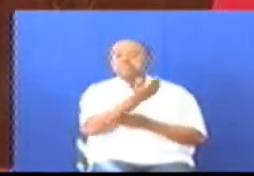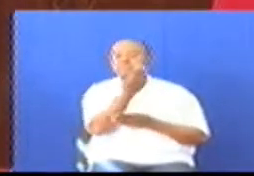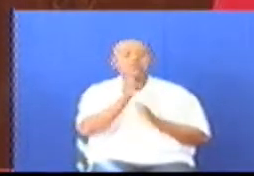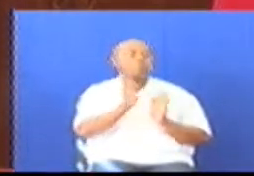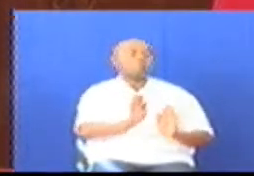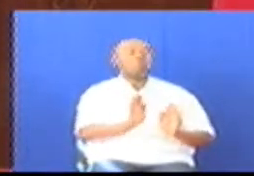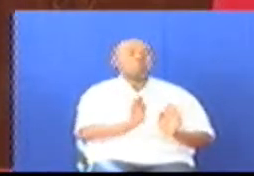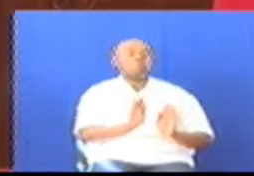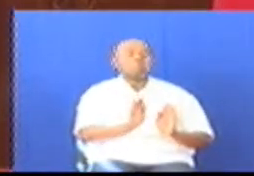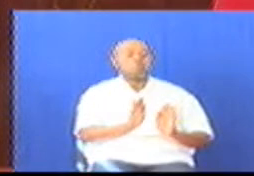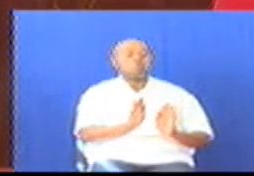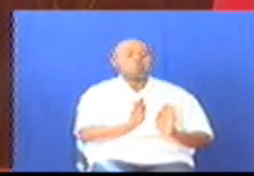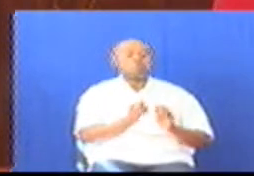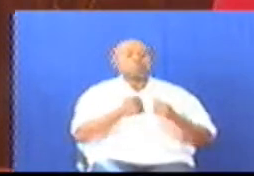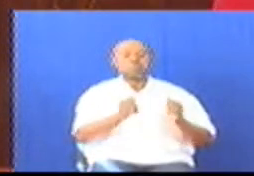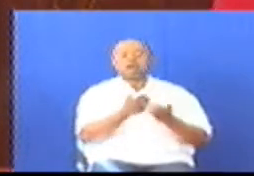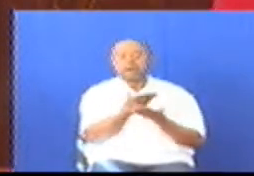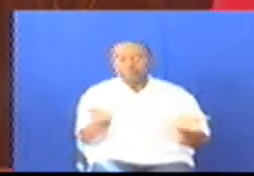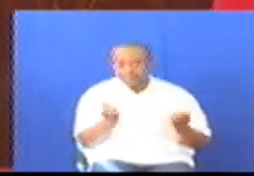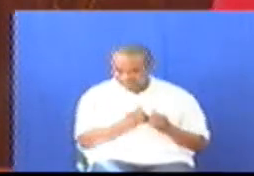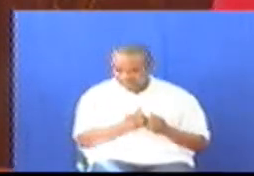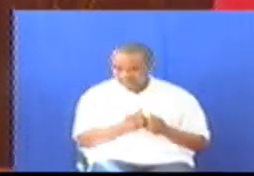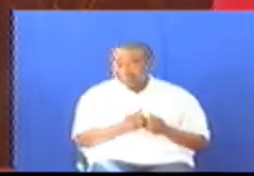kuna miradi tisa ambayo